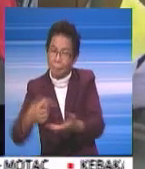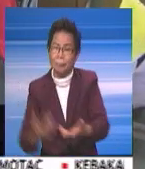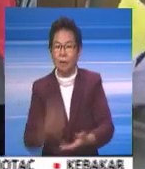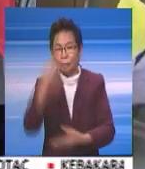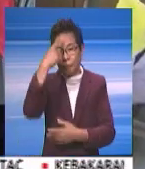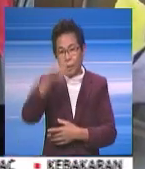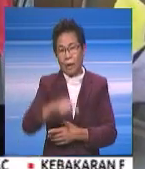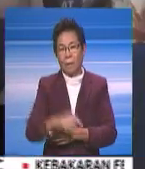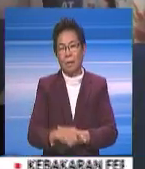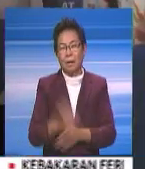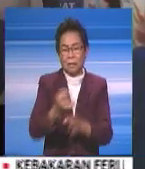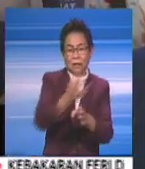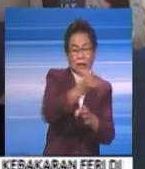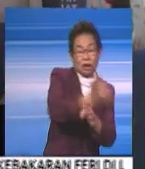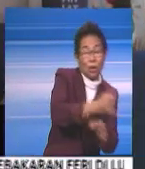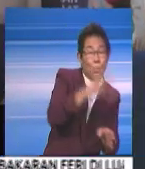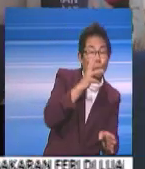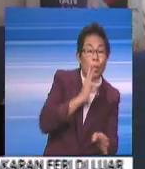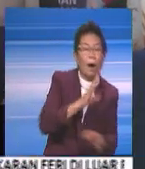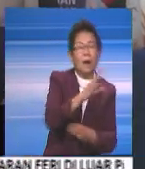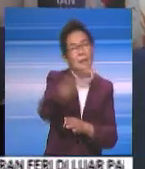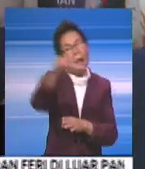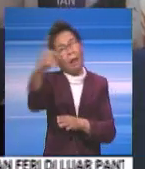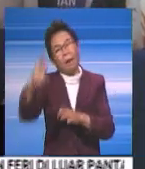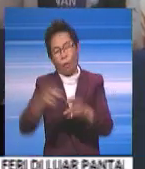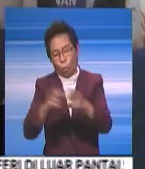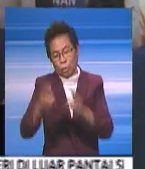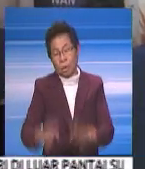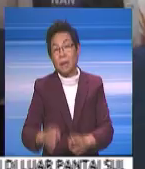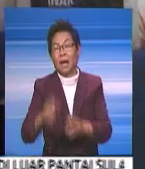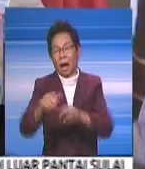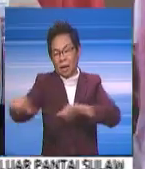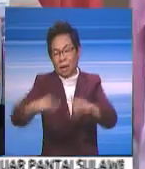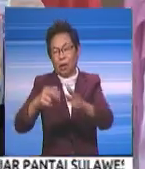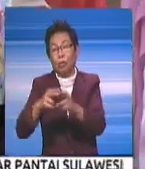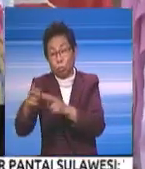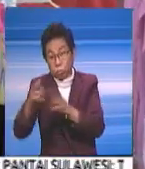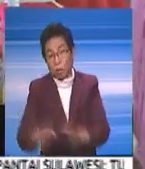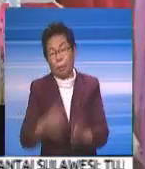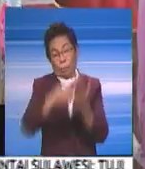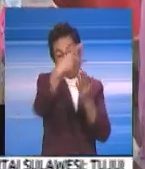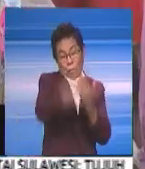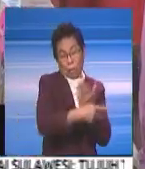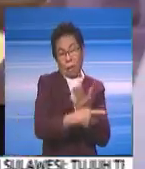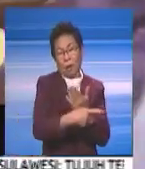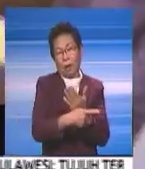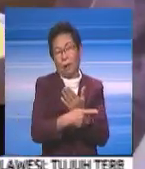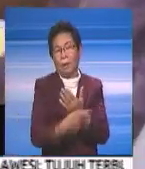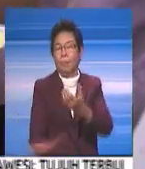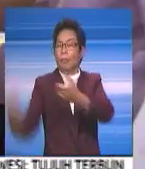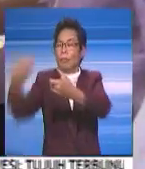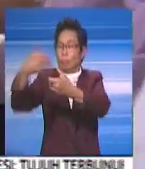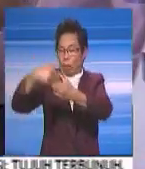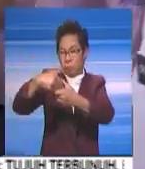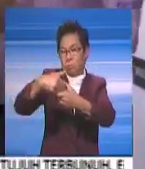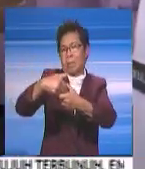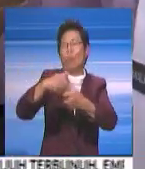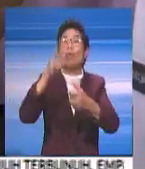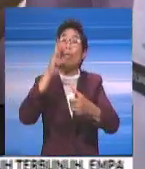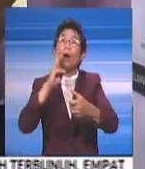Bagi peserta jiran wanita, selain aktiviti keusahawanan, program seumpama ini juga melibatkan mereka dalam aktiviti